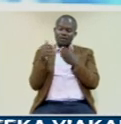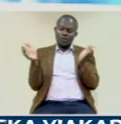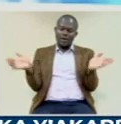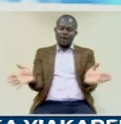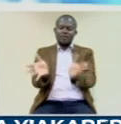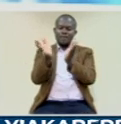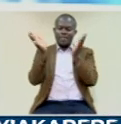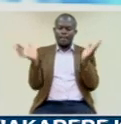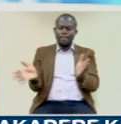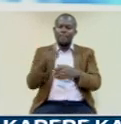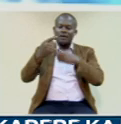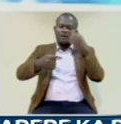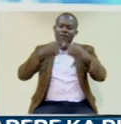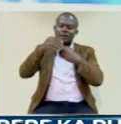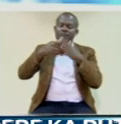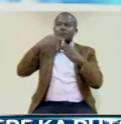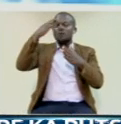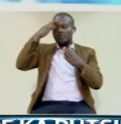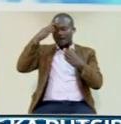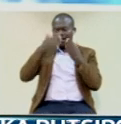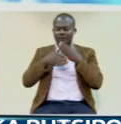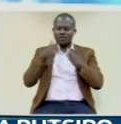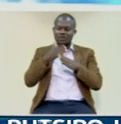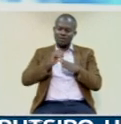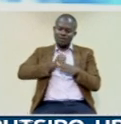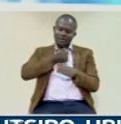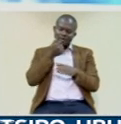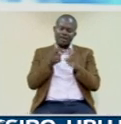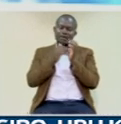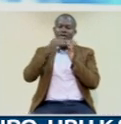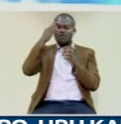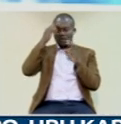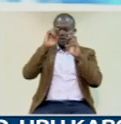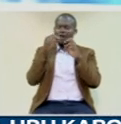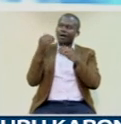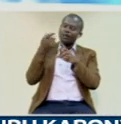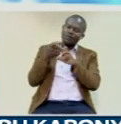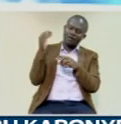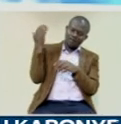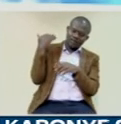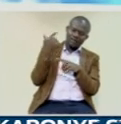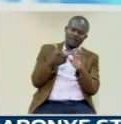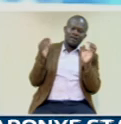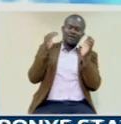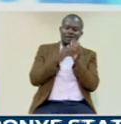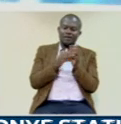ukubakangurira gukomeza twibuka, twiyubaka, tuzirikana aho twavuye, ariko